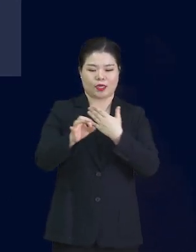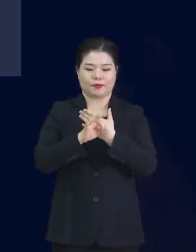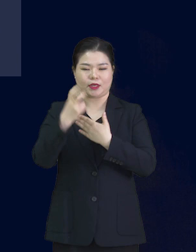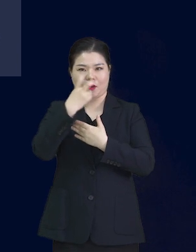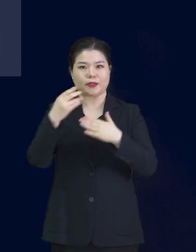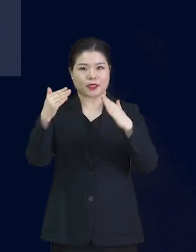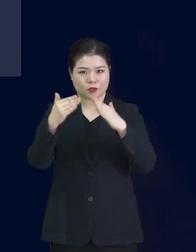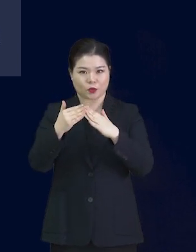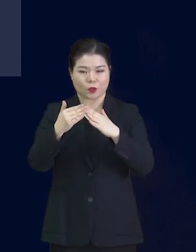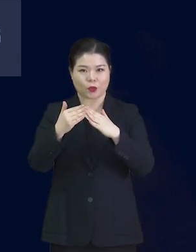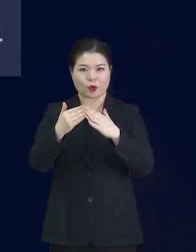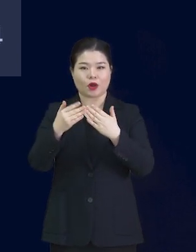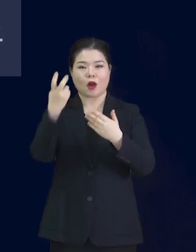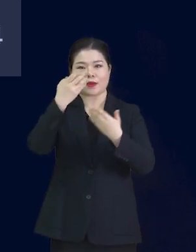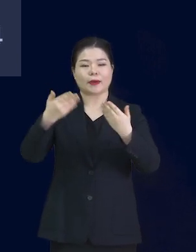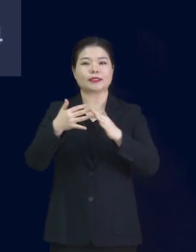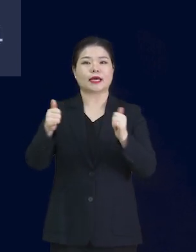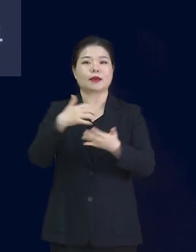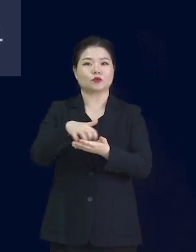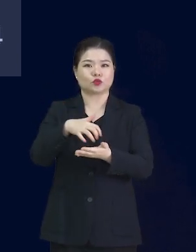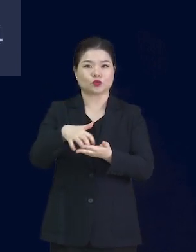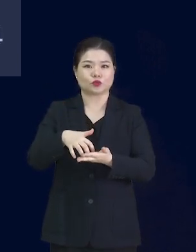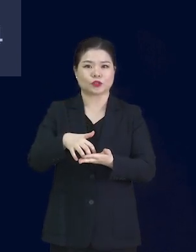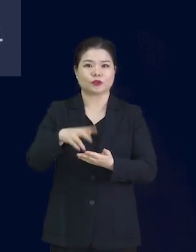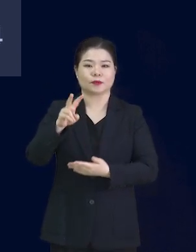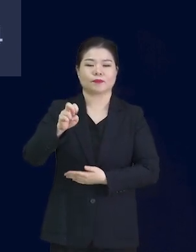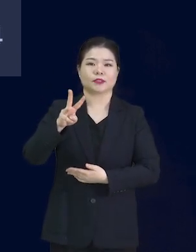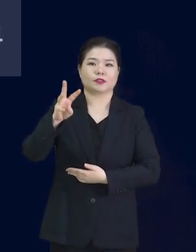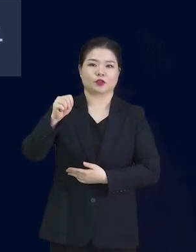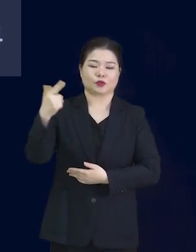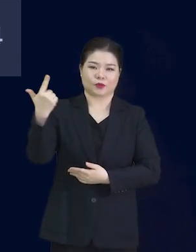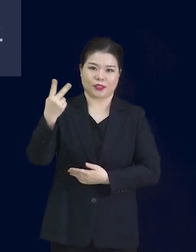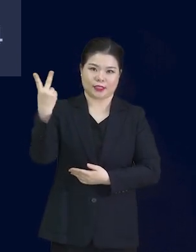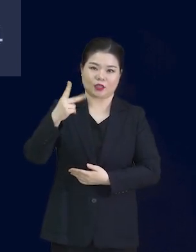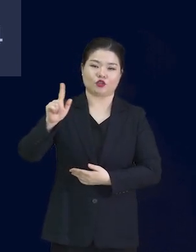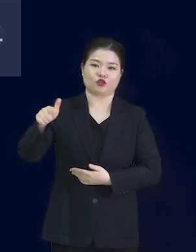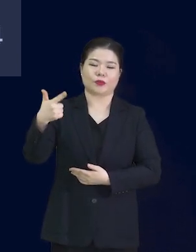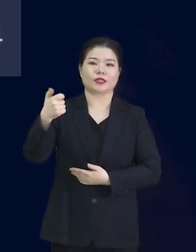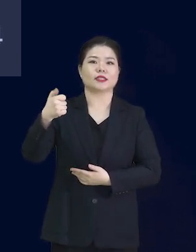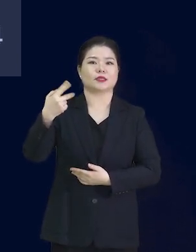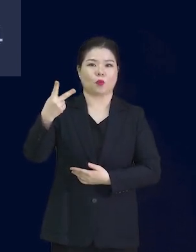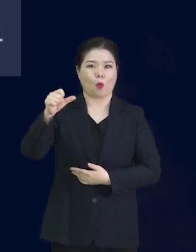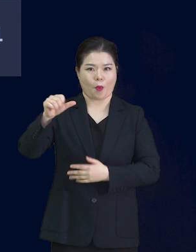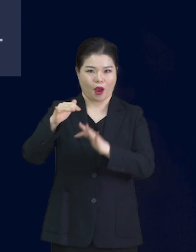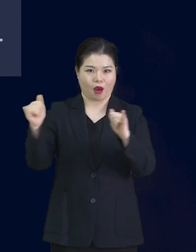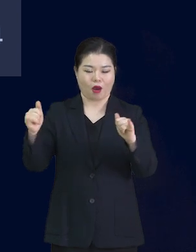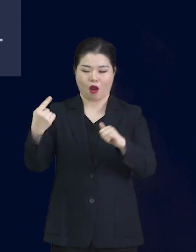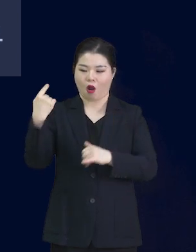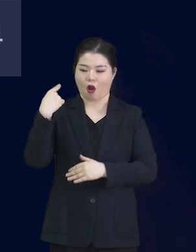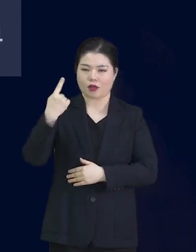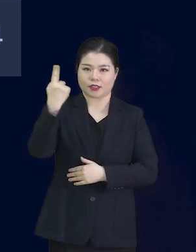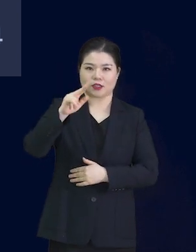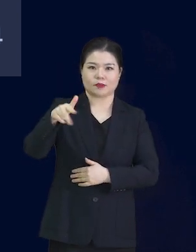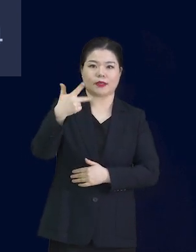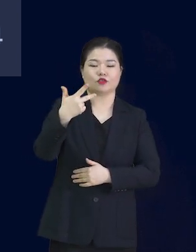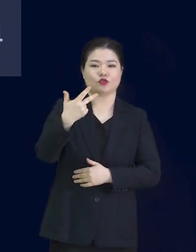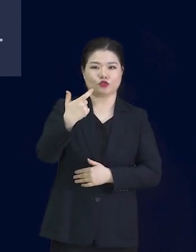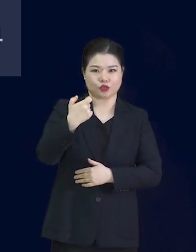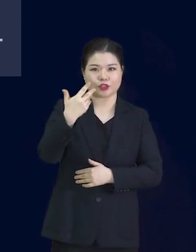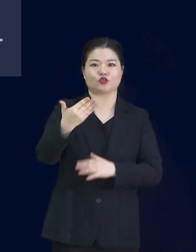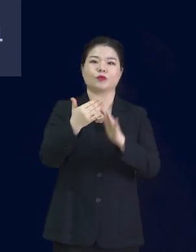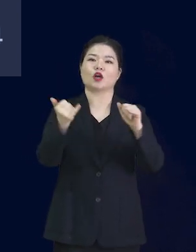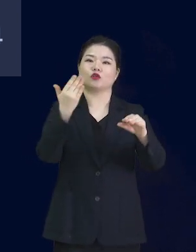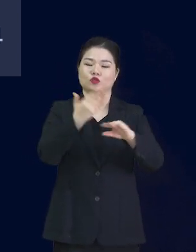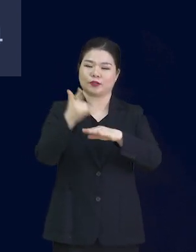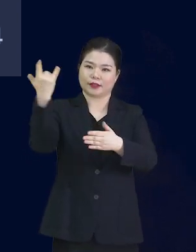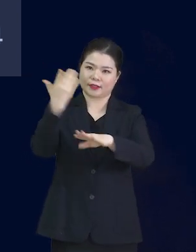선별진료소와 임시선별검사소 누적 검체검사자는 23만 2,925명입니다. 어제 1,769명의 검사자